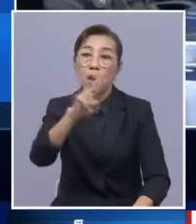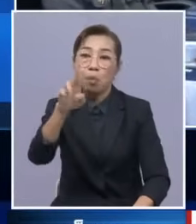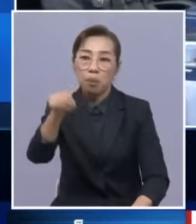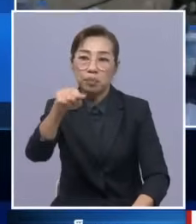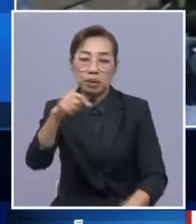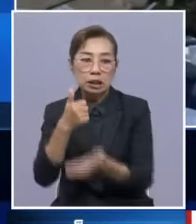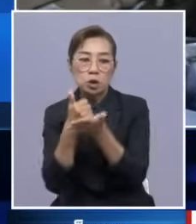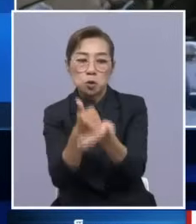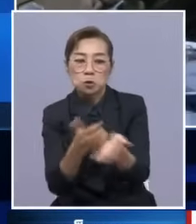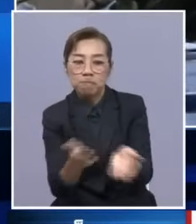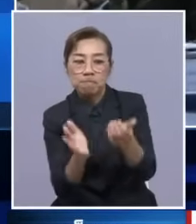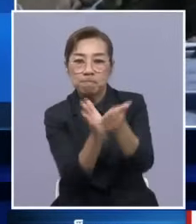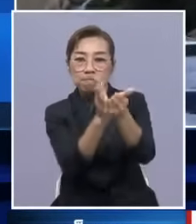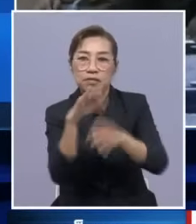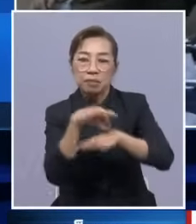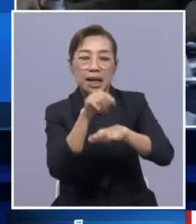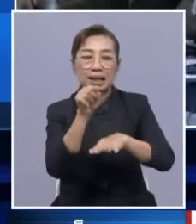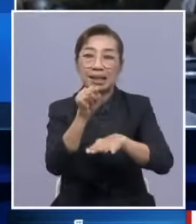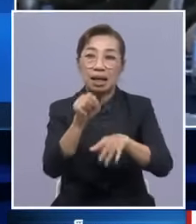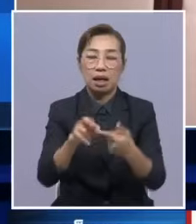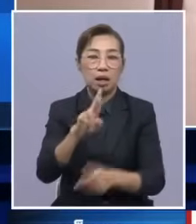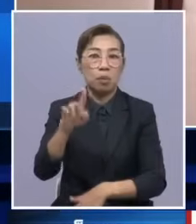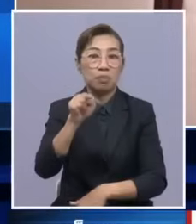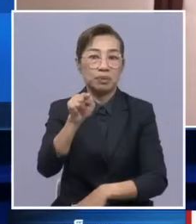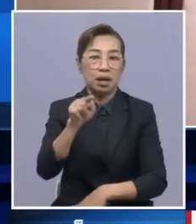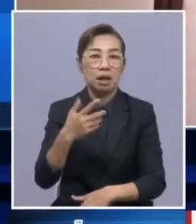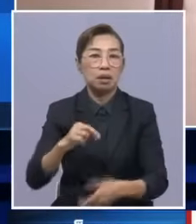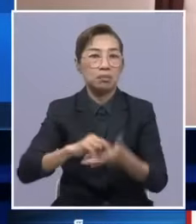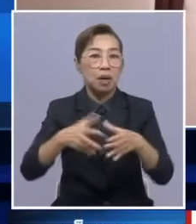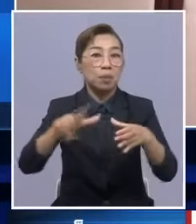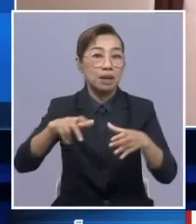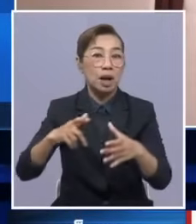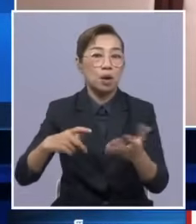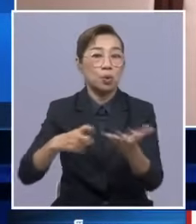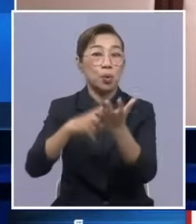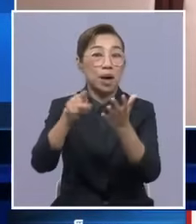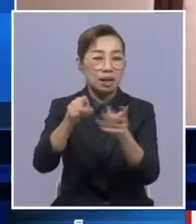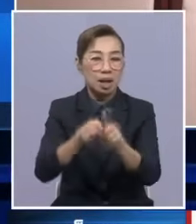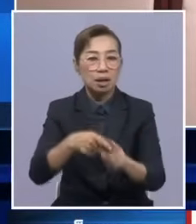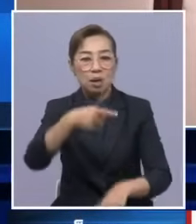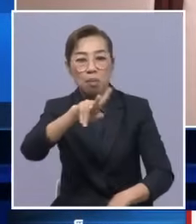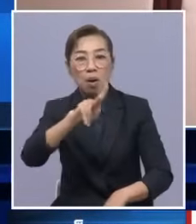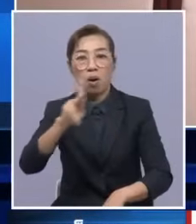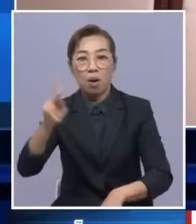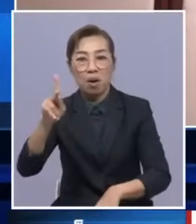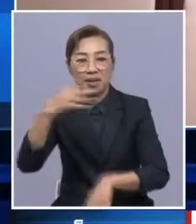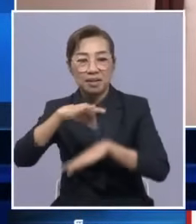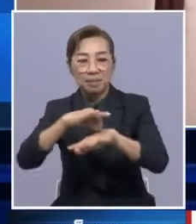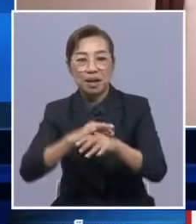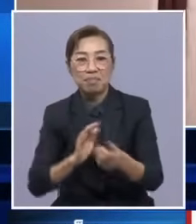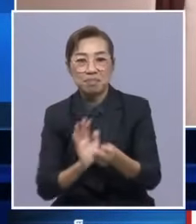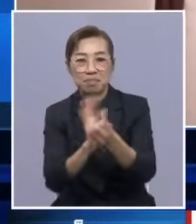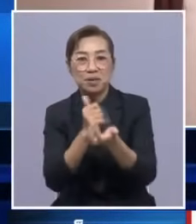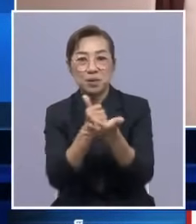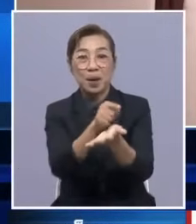ถัมภ์ใหม่ภายใต้นายกเศรษฐาที่คุณรังสิมันต์โรมเรียกว่าเป็นตั๋วเพื่อไทยแล้วก็ผู้กำกับสมหวังเนี่ยนะแม้ว่าท่านนายกจะแก้ตั